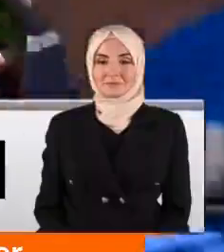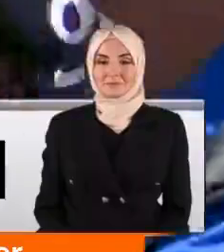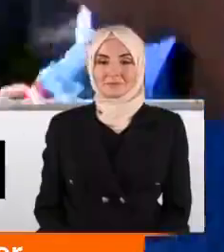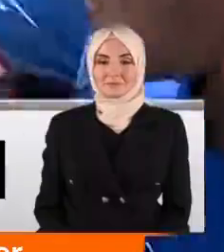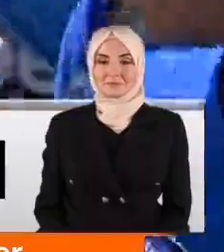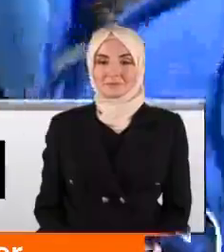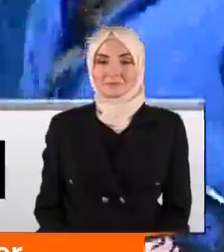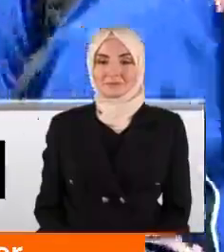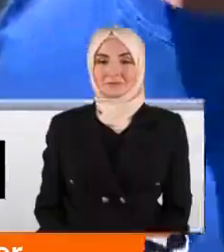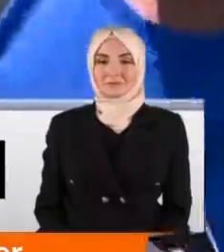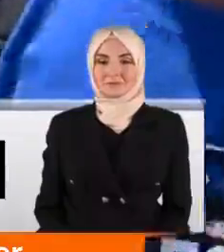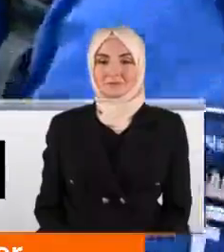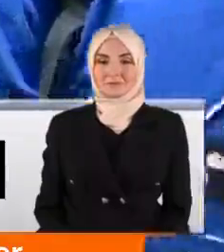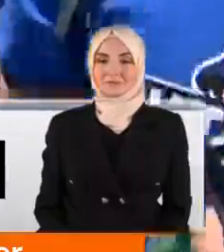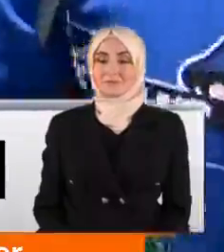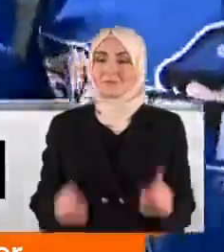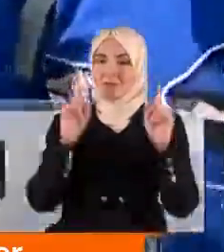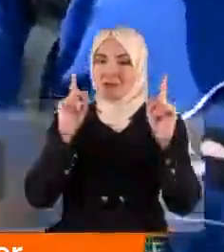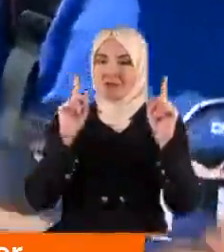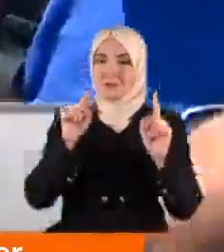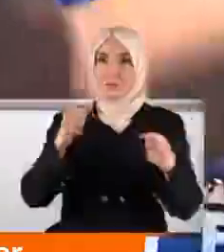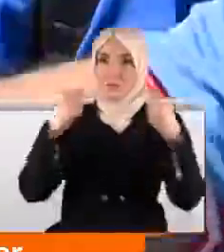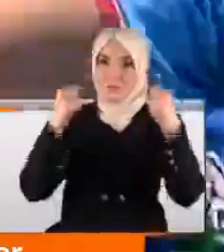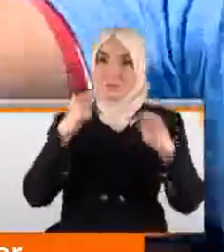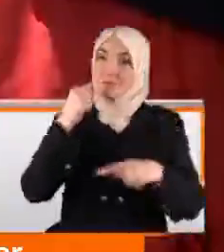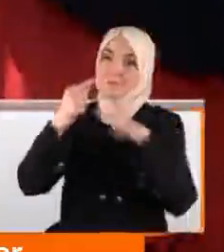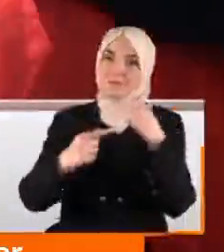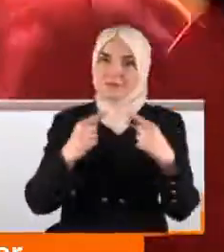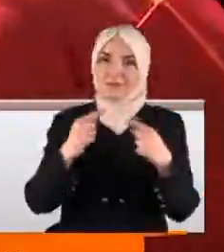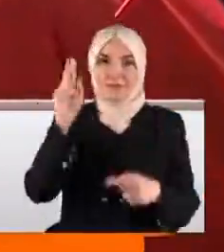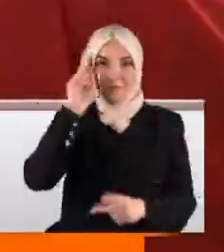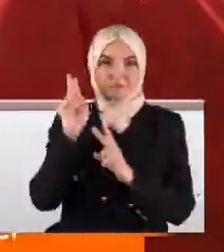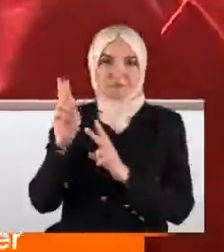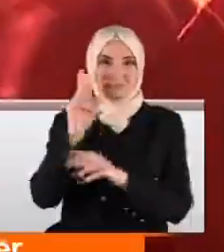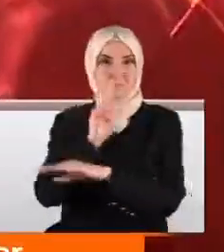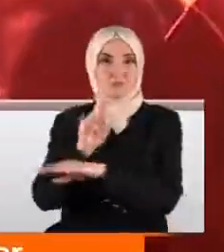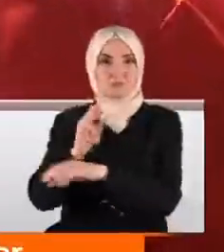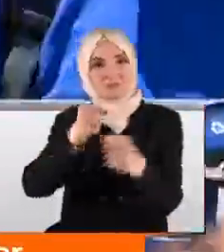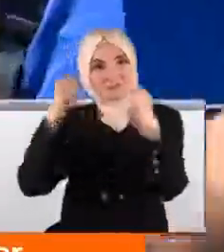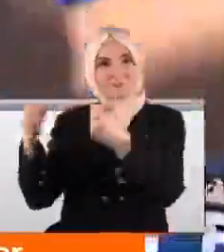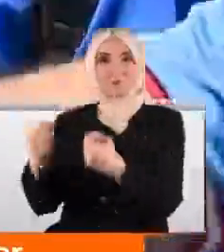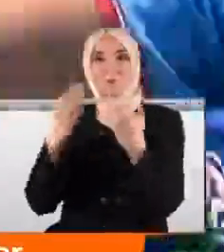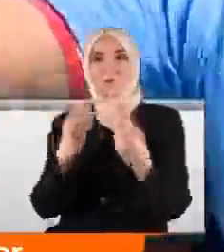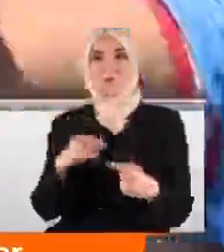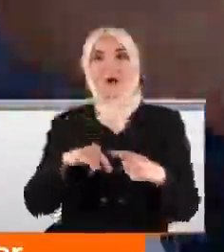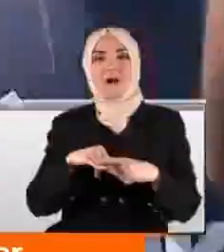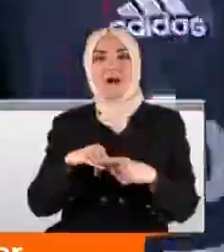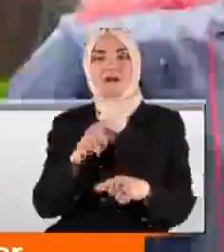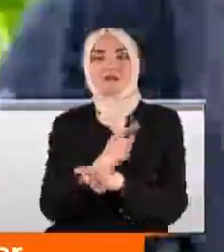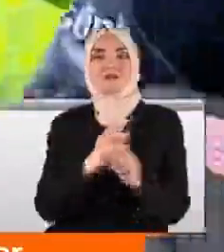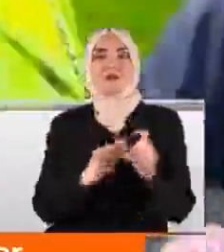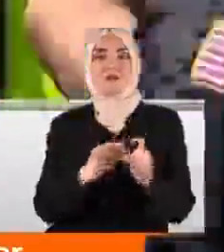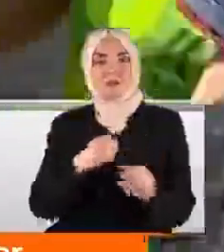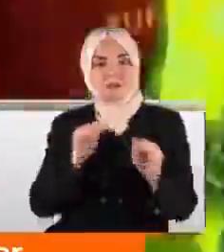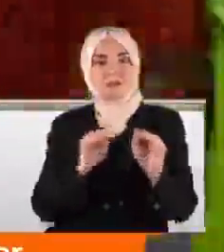Atmosfer harika. İnşallah şu kupa seneye Galatasaray Müzesi'nde olur. Hakan Çalhanoğlu'nu destekliyoruz.